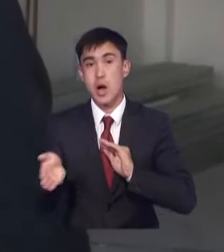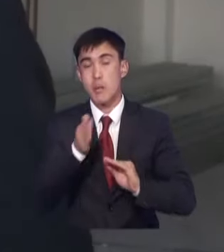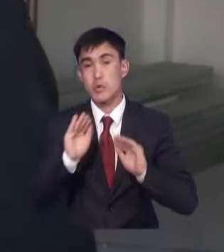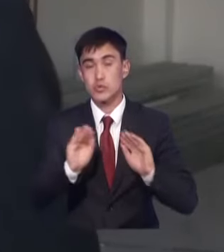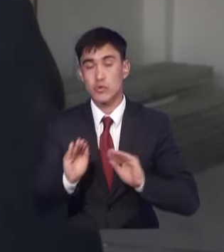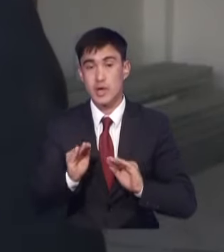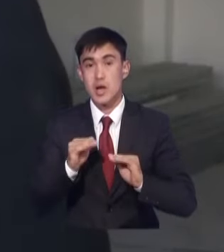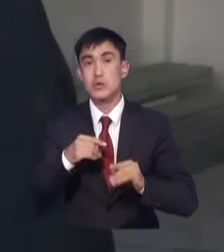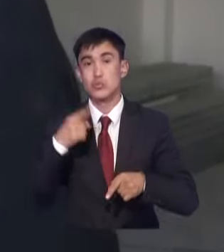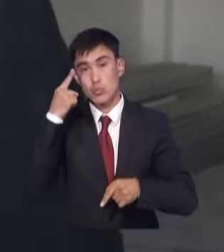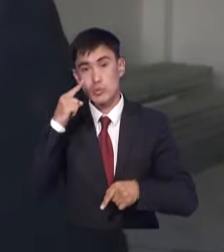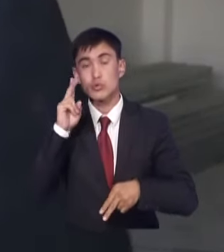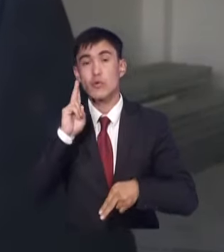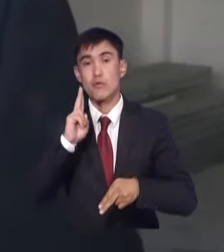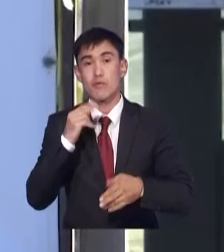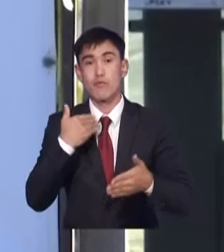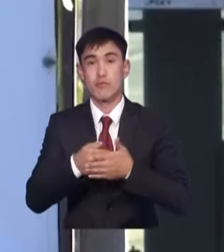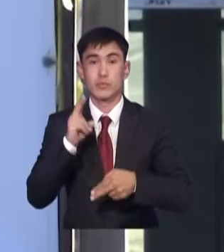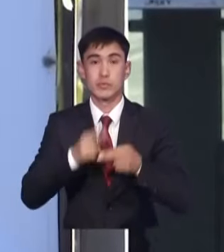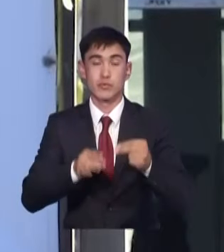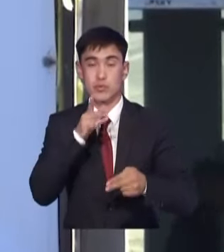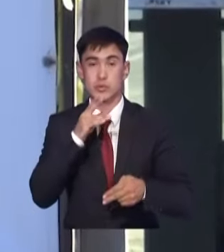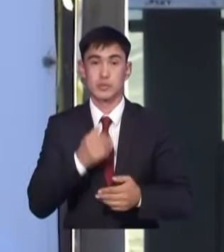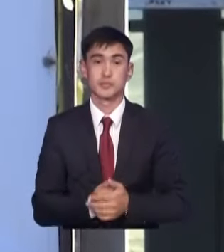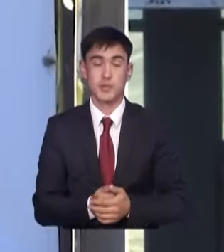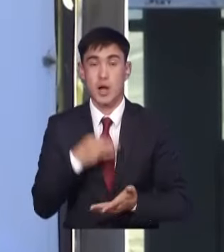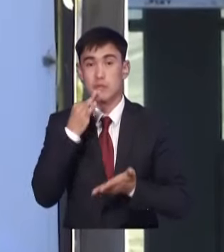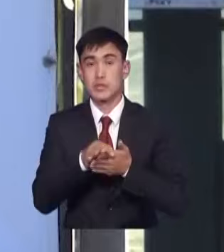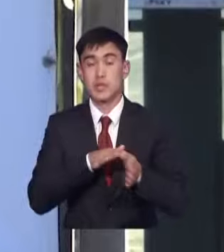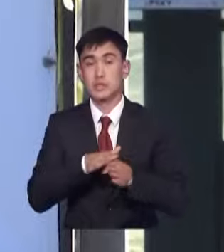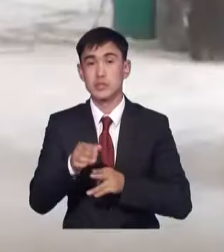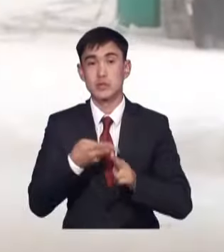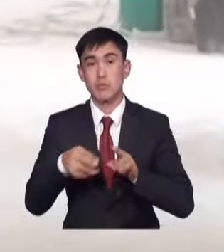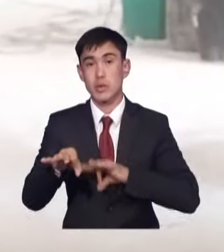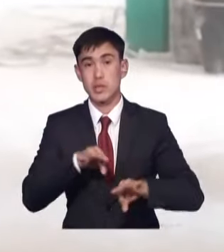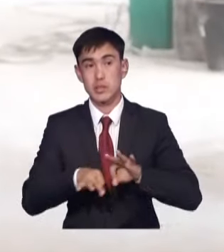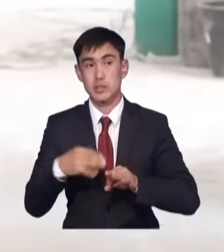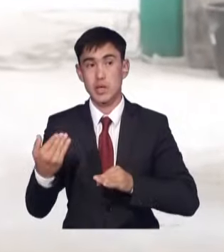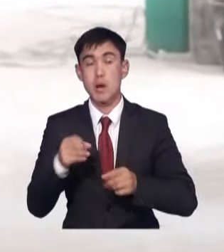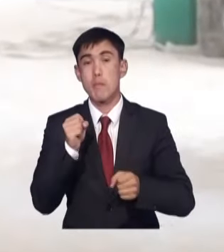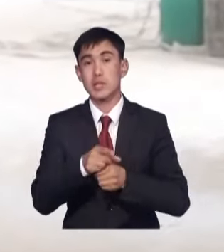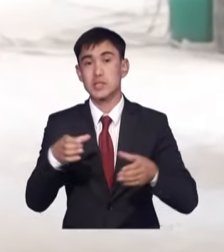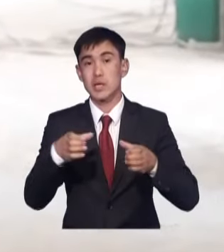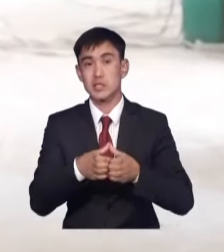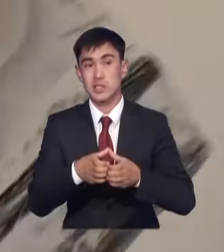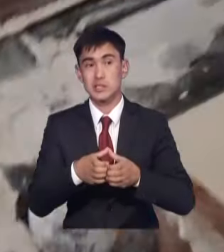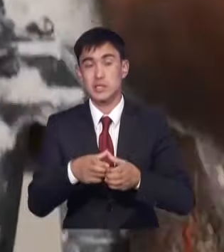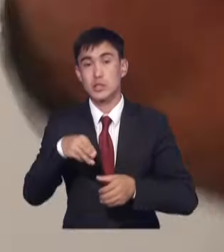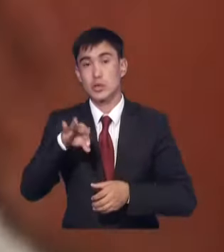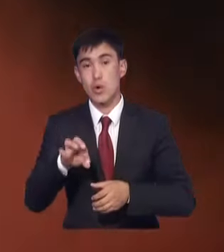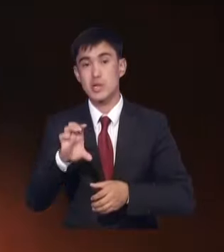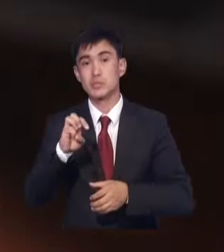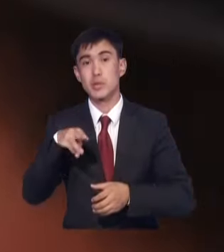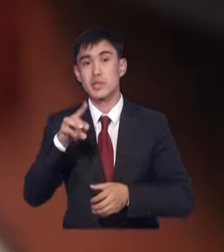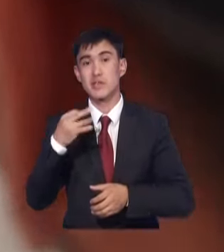здания дадим его в положенный срок ответственность за реализацию данного проекта лежит на подрядной организации ТОО